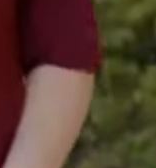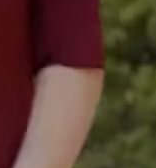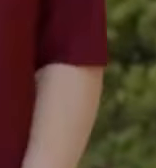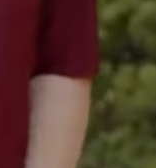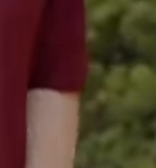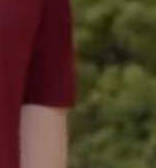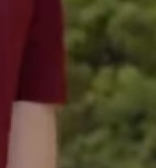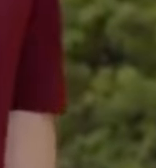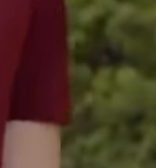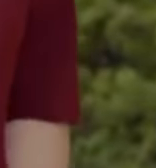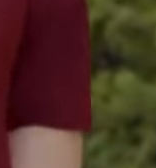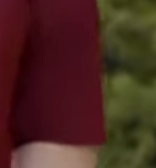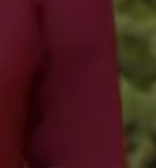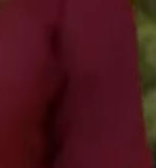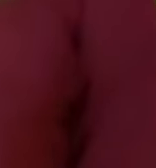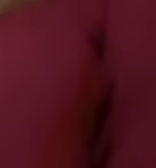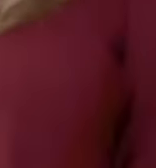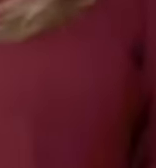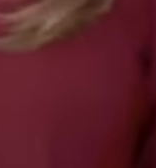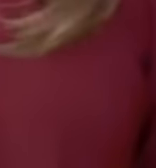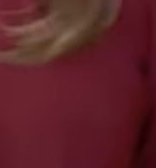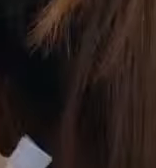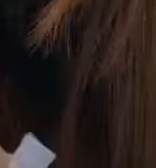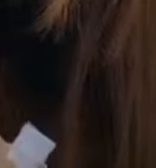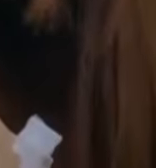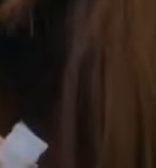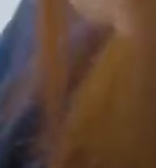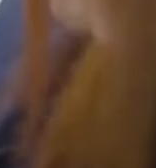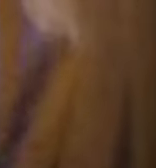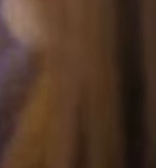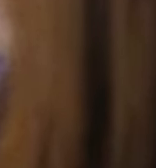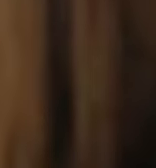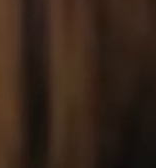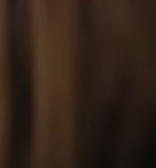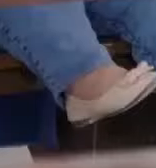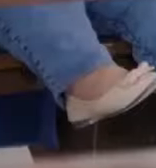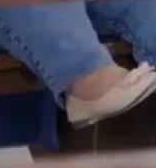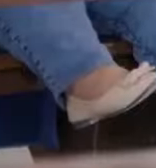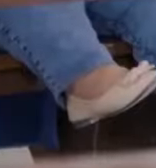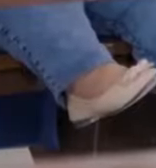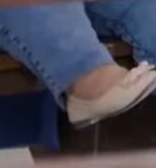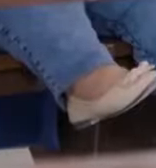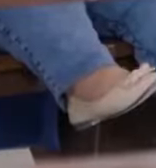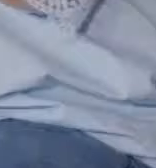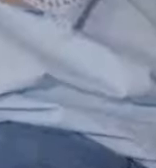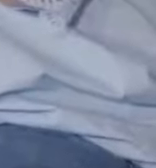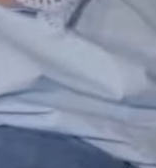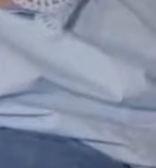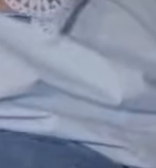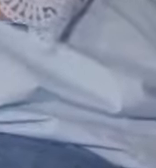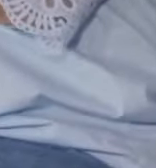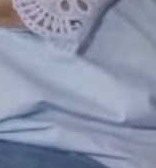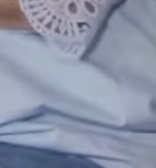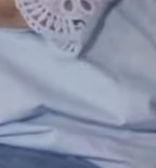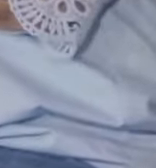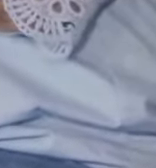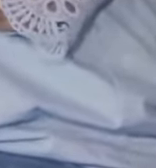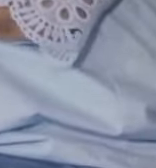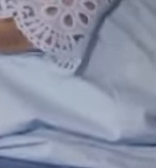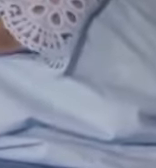Strong and independent single mom. Ako yun. Mabait ako pero pag anak ko na ang sinaktan, dyan